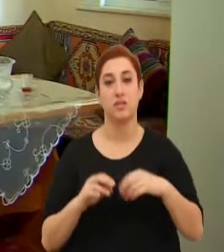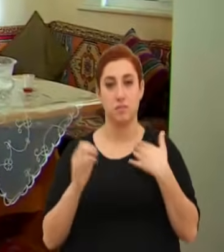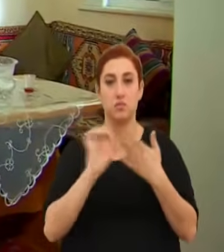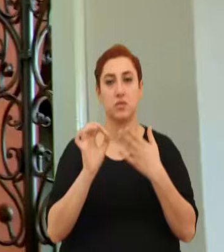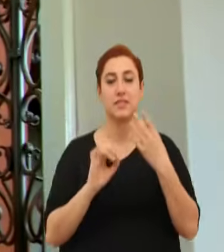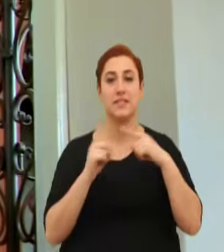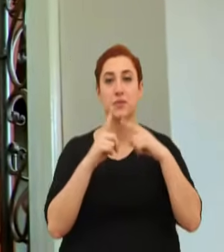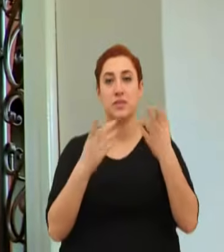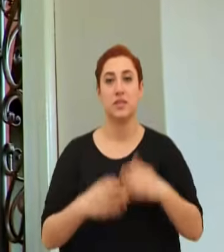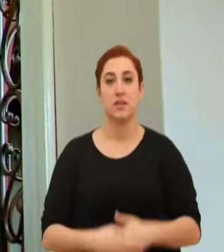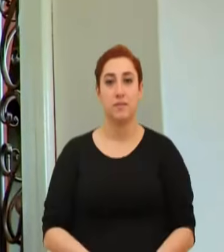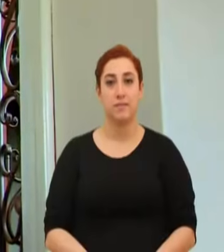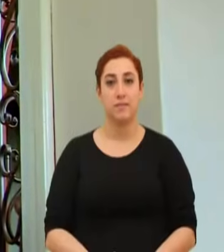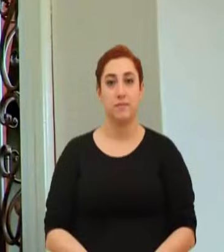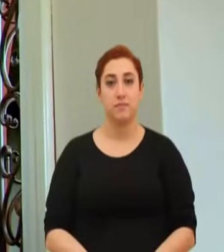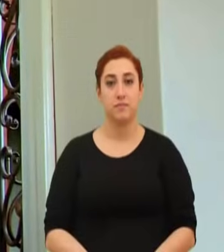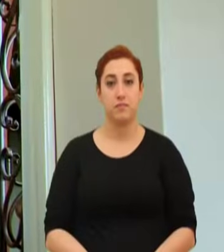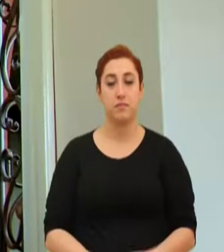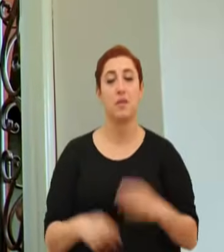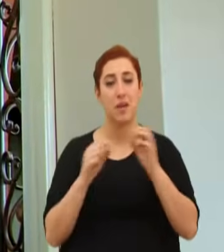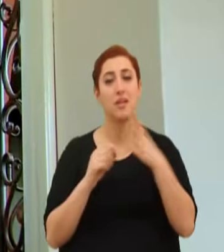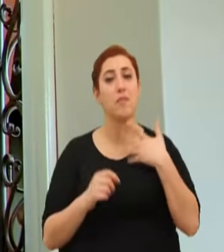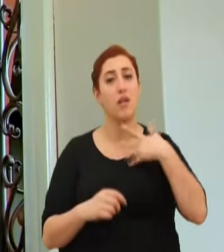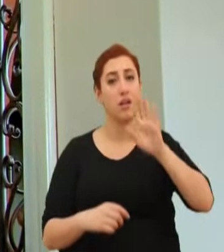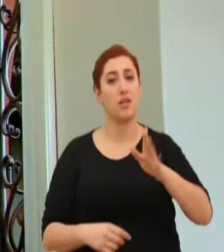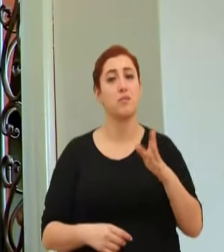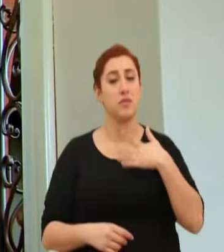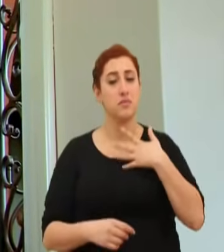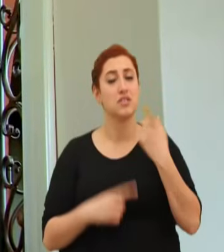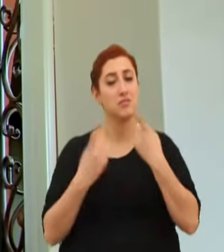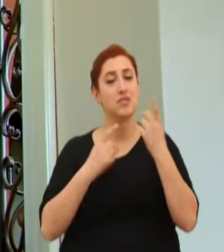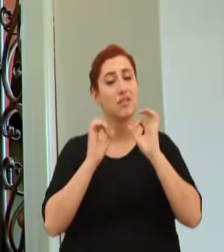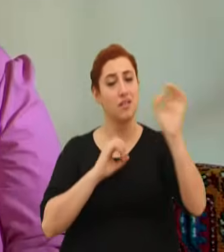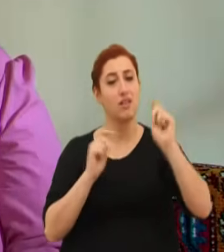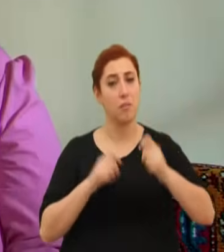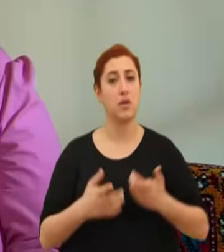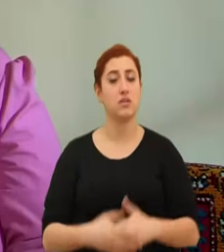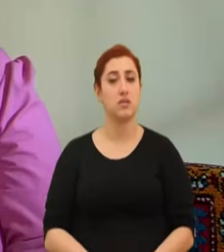Bey, teşekkür ederim. Bulmaca çözdüğü gazeteyi verdi. Badire merak etme. Biz de bir şeyler takarız.